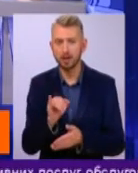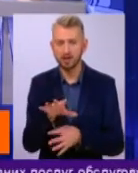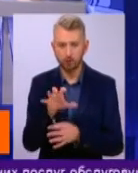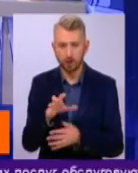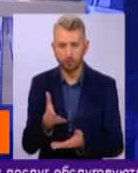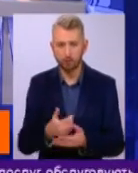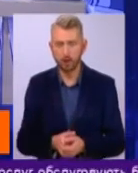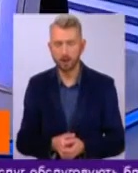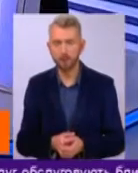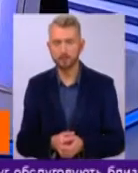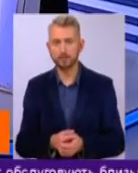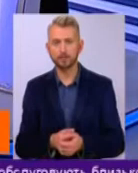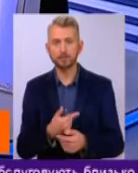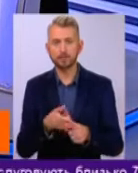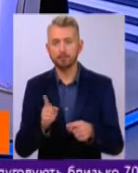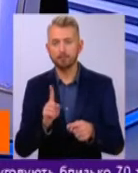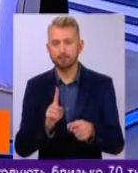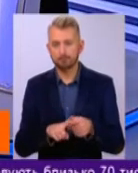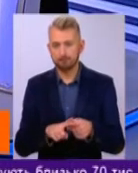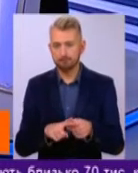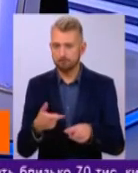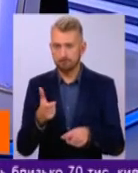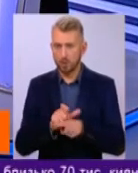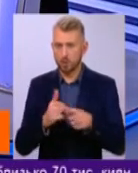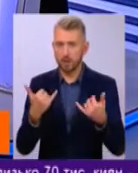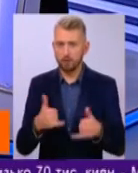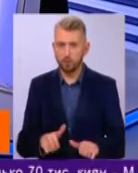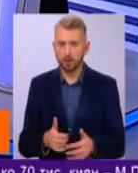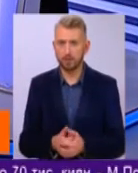сфотографували. Це, ну, це дуже дивує.